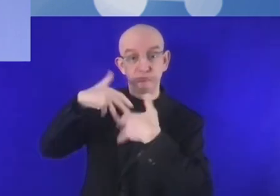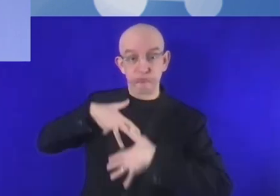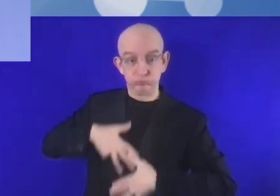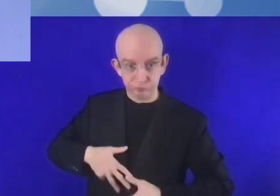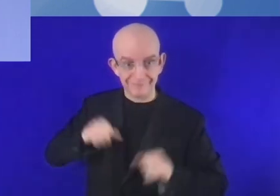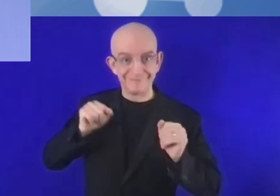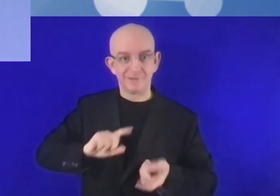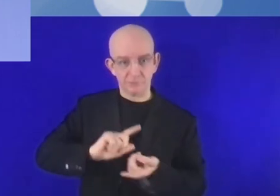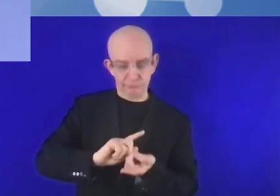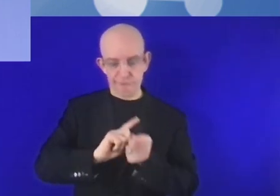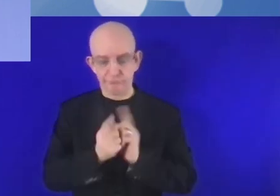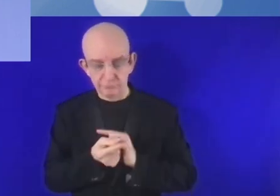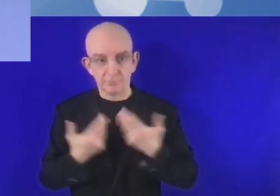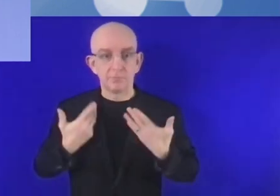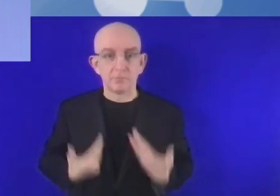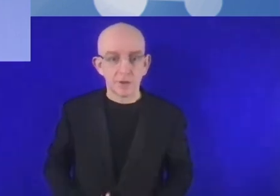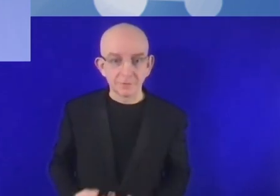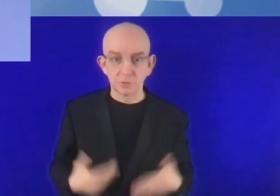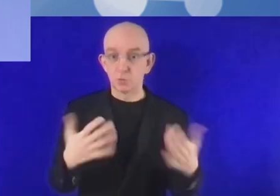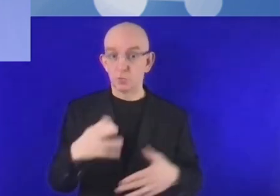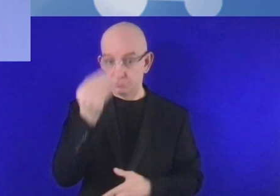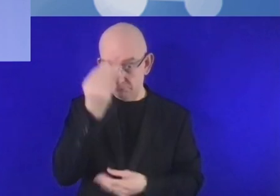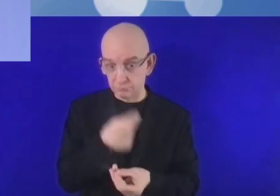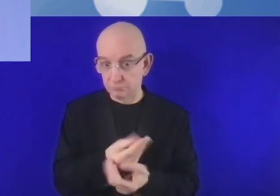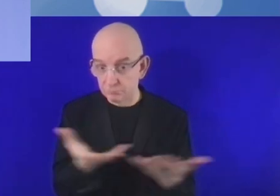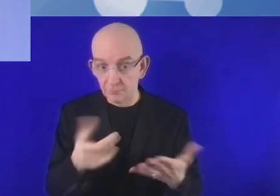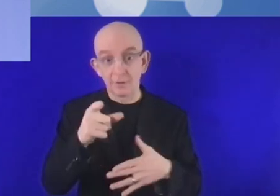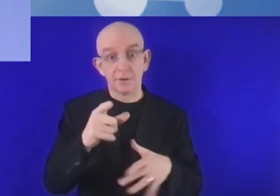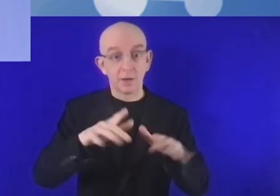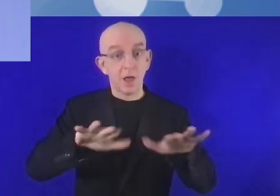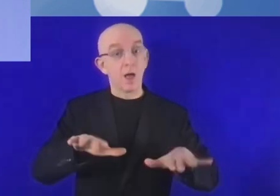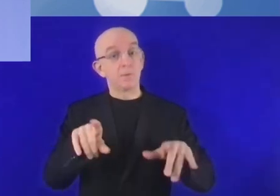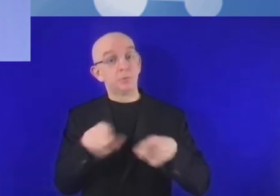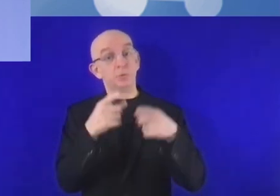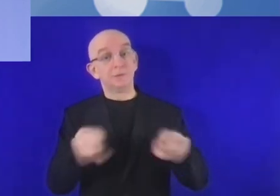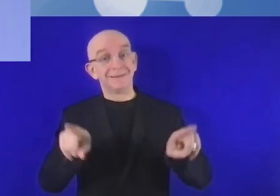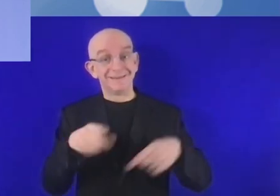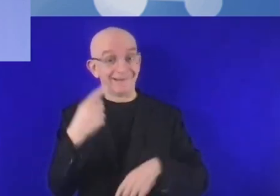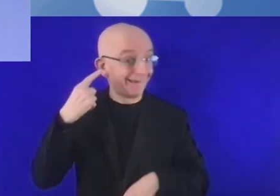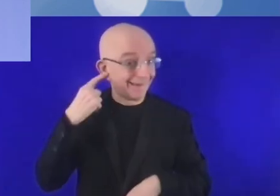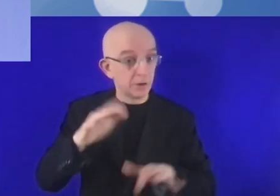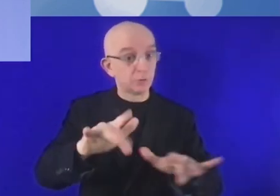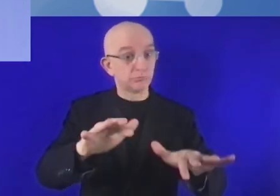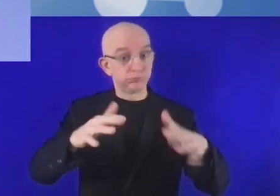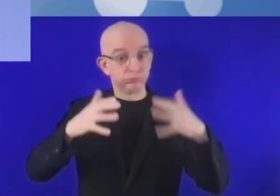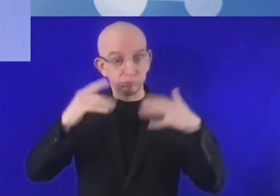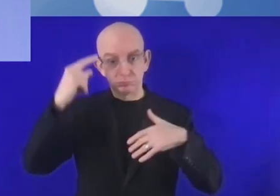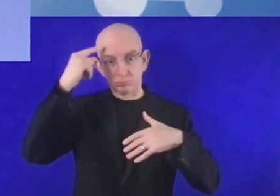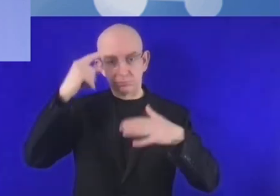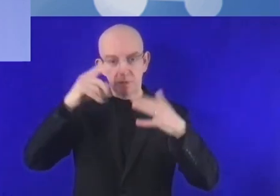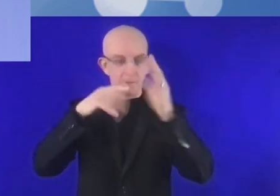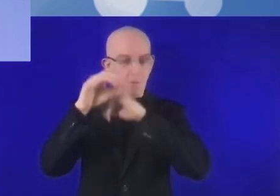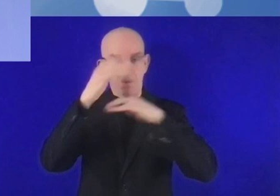mogę potwierdzić, że wpływ muzyki na nasze ciało i na nasz umysł jest niesamowity, jest niezwykle głęboki.